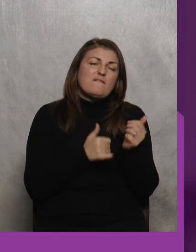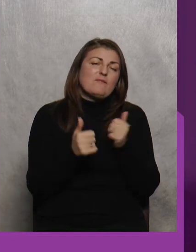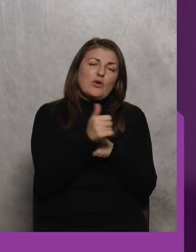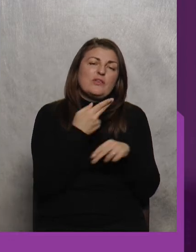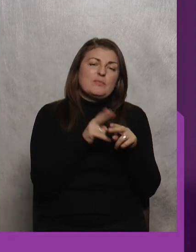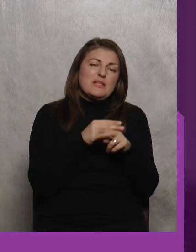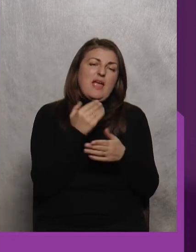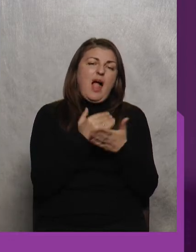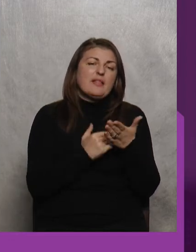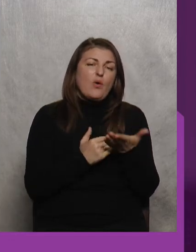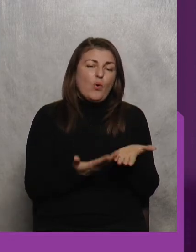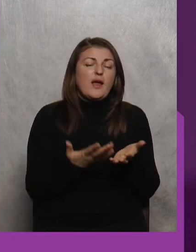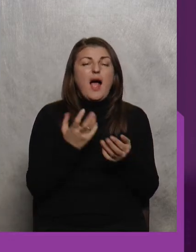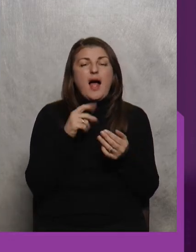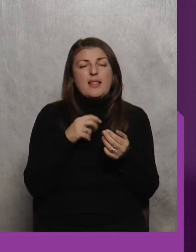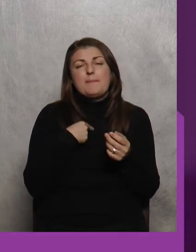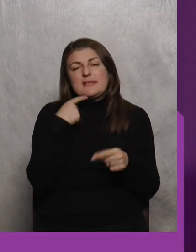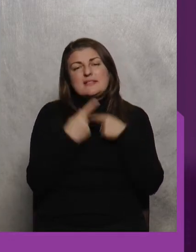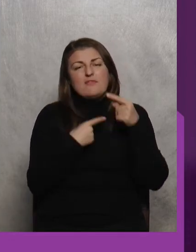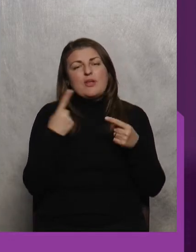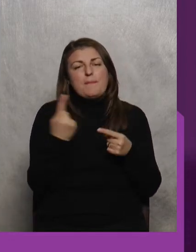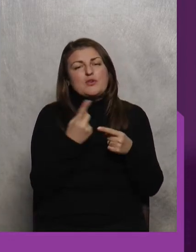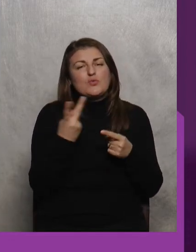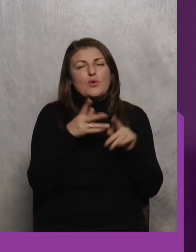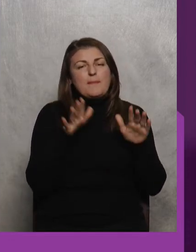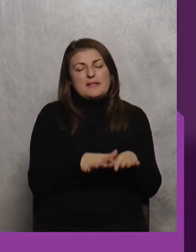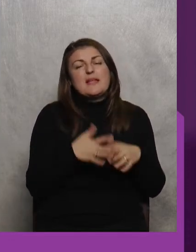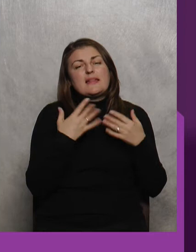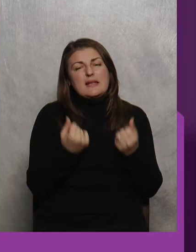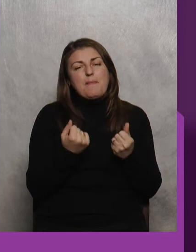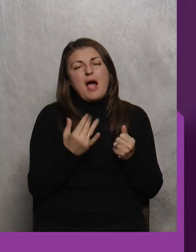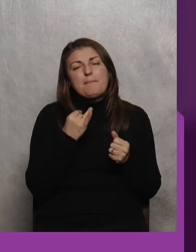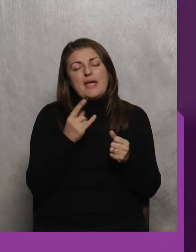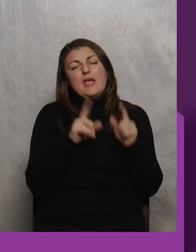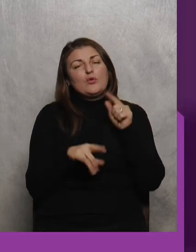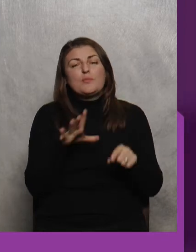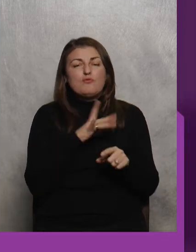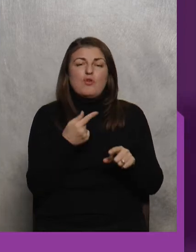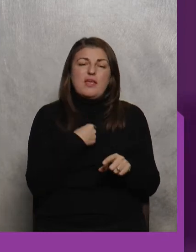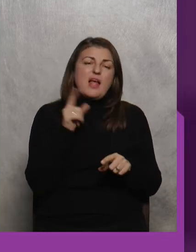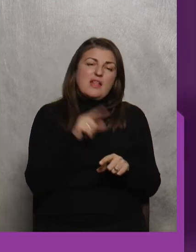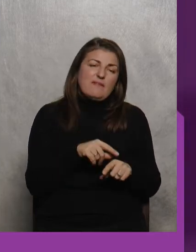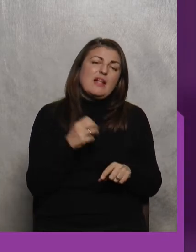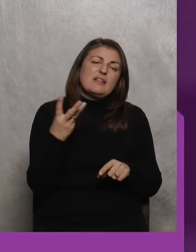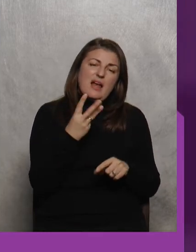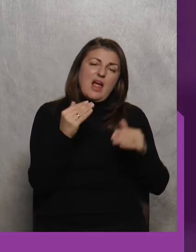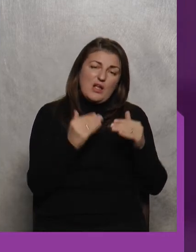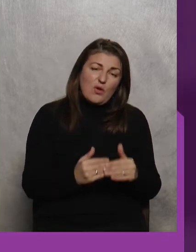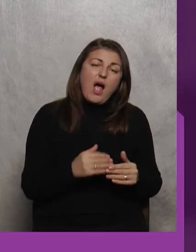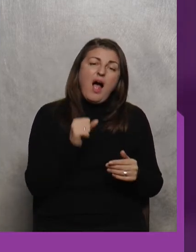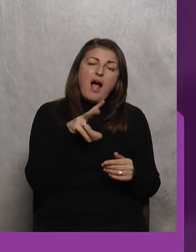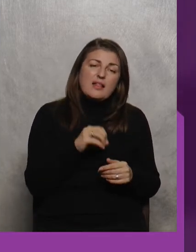категорії. Але ми завжди перше-друге місце тримаємо, іноді буває, що я навіть на третє опускаюся, але